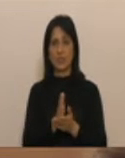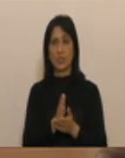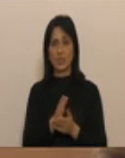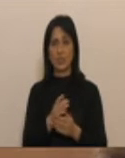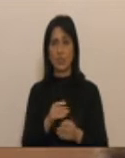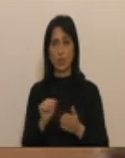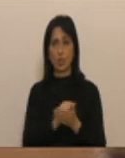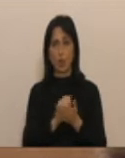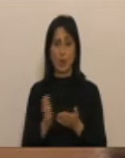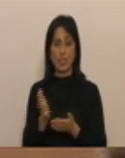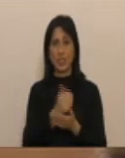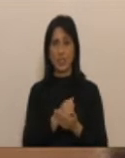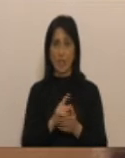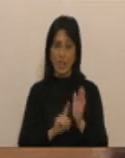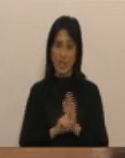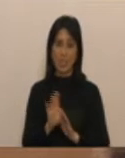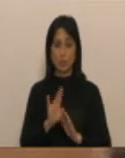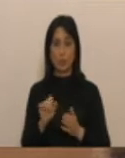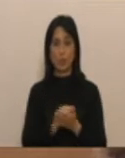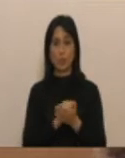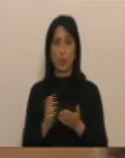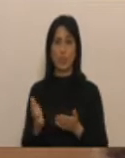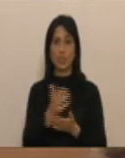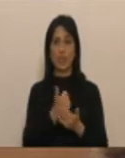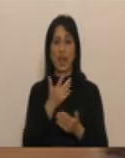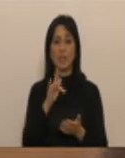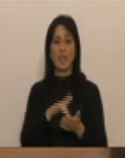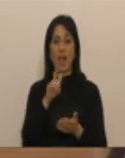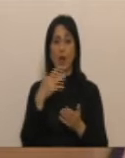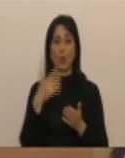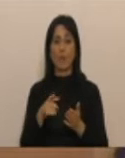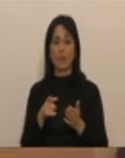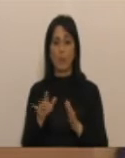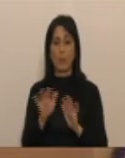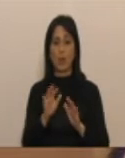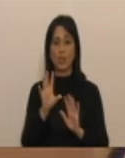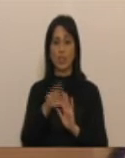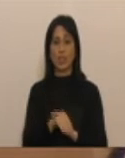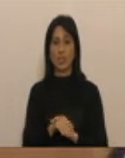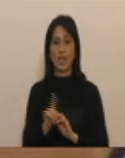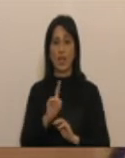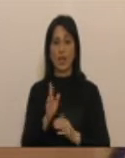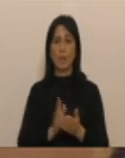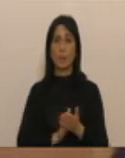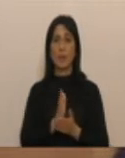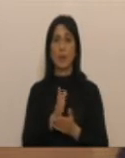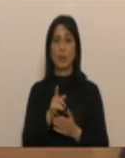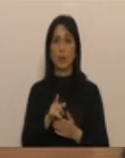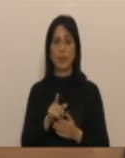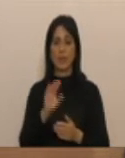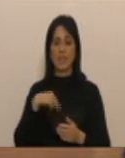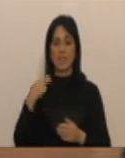შევაგროვოთ დოკუმენტაციაო. დაიწყეთ თუ არა ეს პროცესი, რამდენი მოქალაქე ყავთ უკვე ამ პროცესში ჩართული და რა მიმართება აქვს ამ